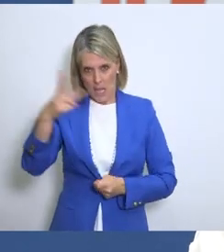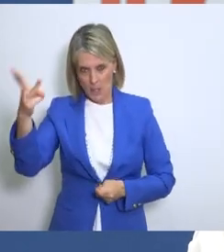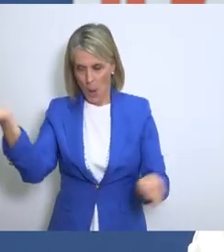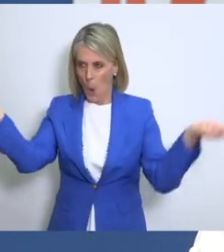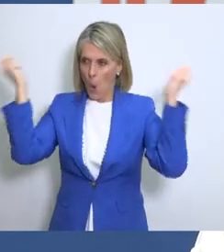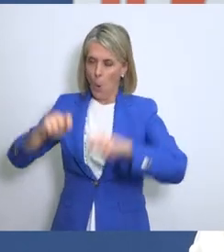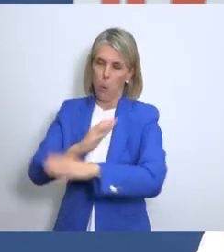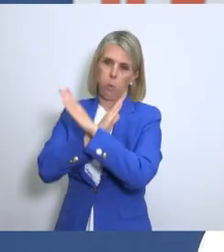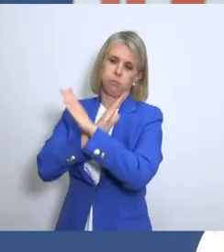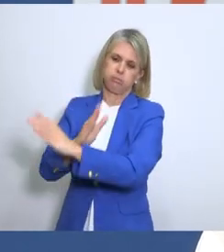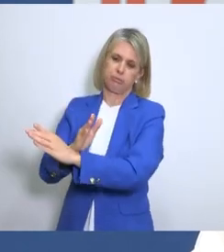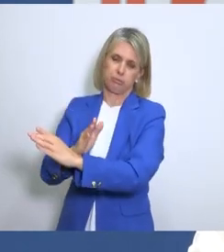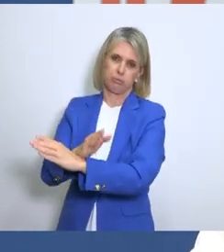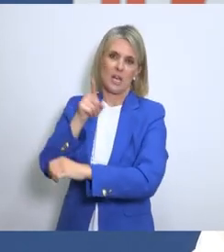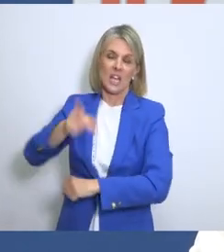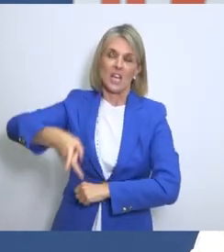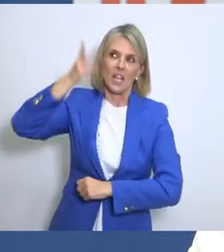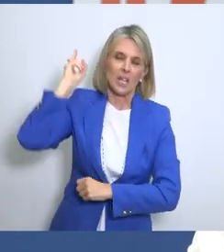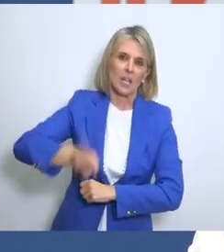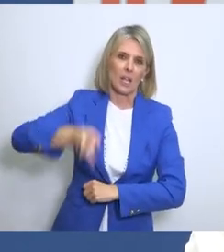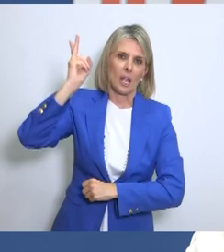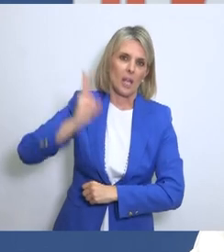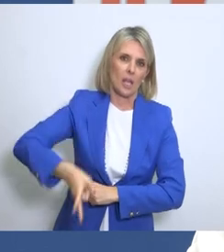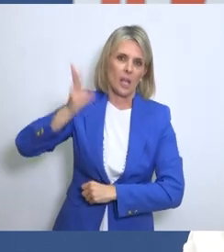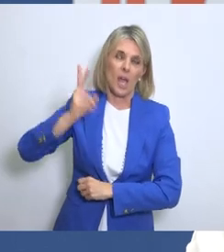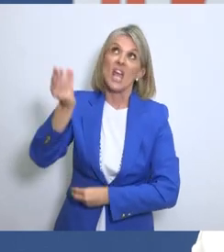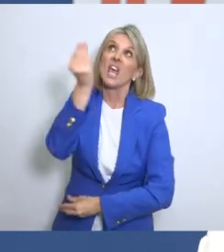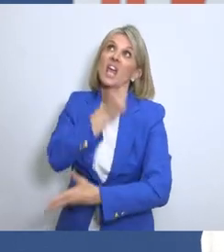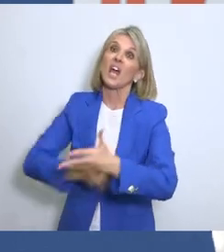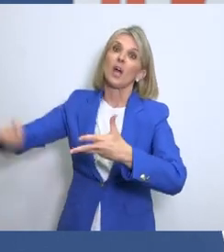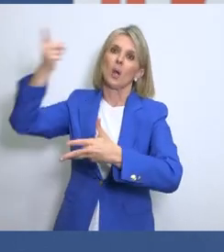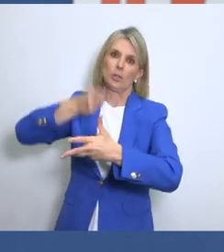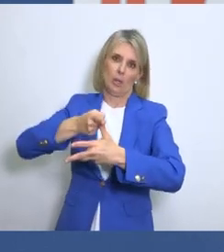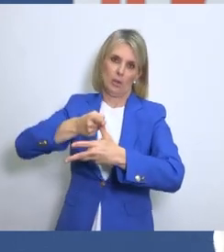του μικρότερου κακού αποδεδειγμένα μας οδηγεί κάθε φορά στο μεγαλύτερο κακό.